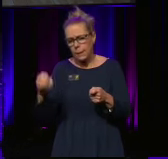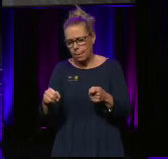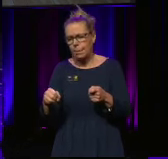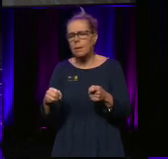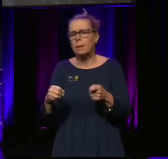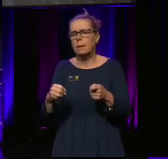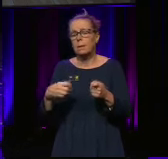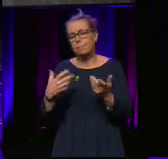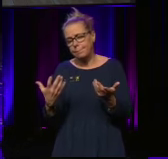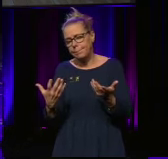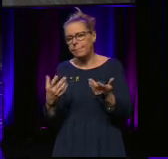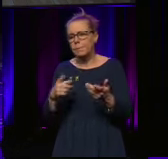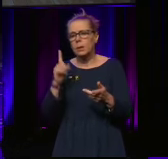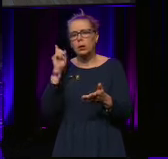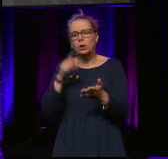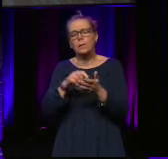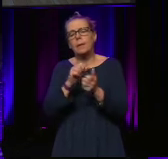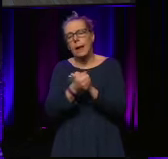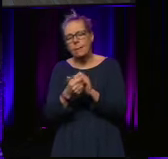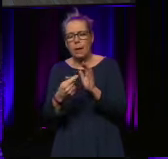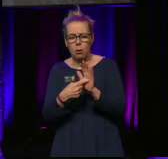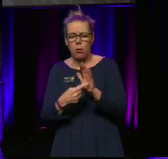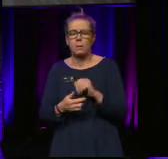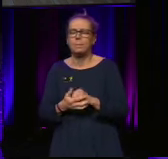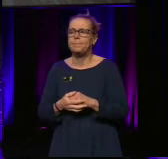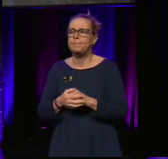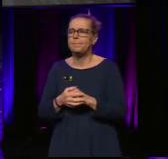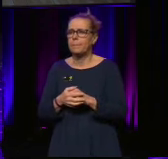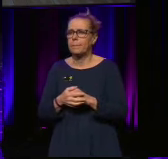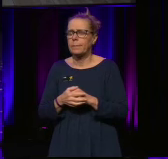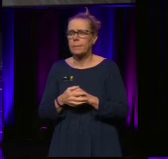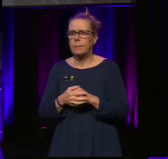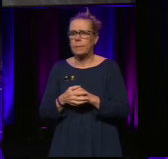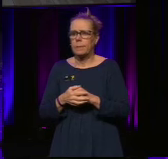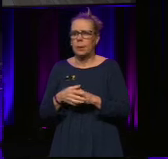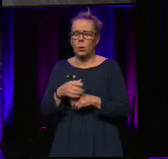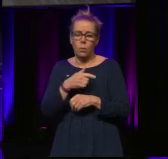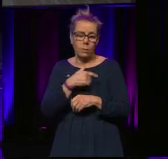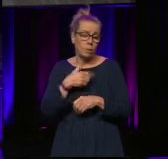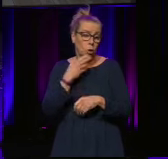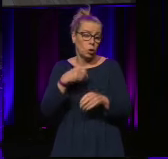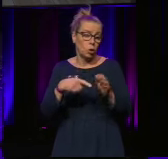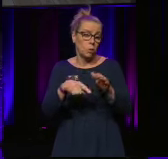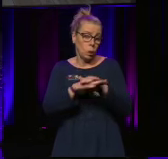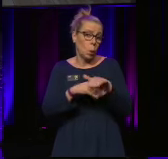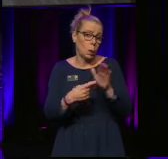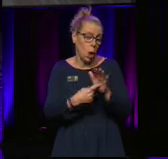51% för att ändra på lagar. Och då vi pratar om grundlagar.